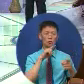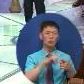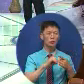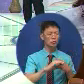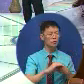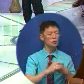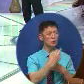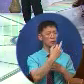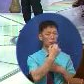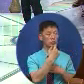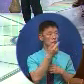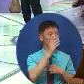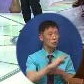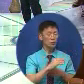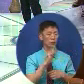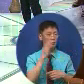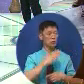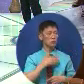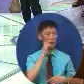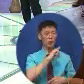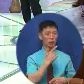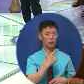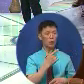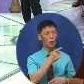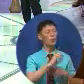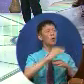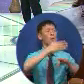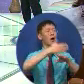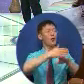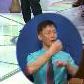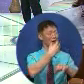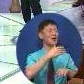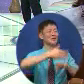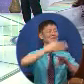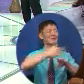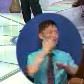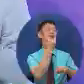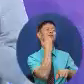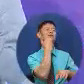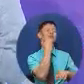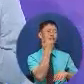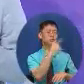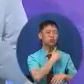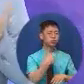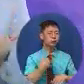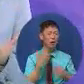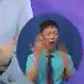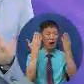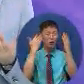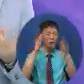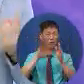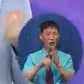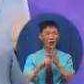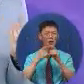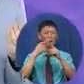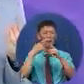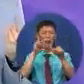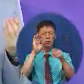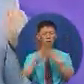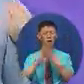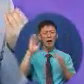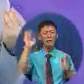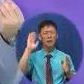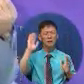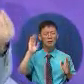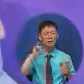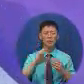부정적인 피드백이 결코 나쁘지 않아요. 오히려 고마운 정보가 되겠죠. 사실은 학교에서 하는 모든 평가가